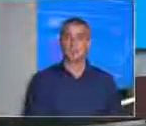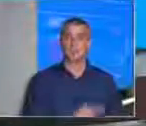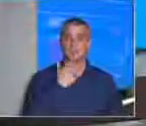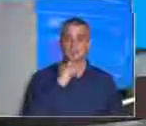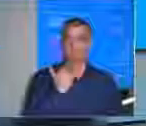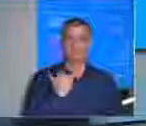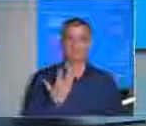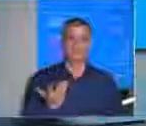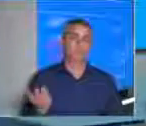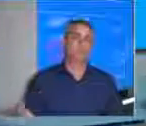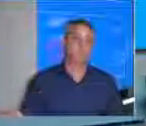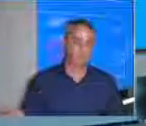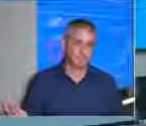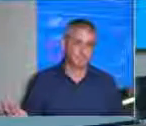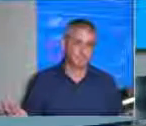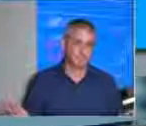כן, אז